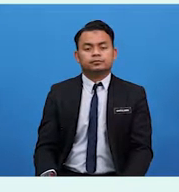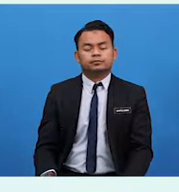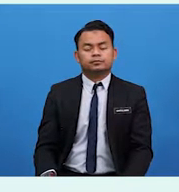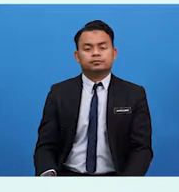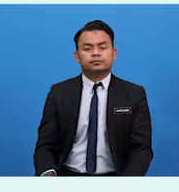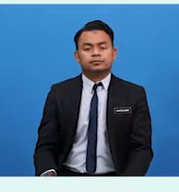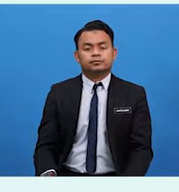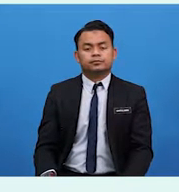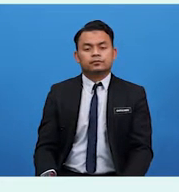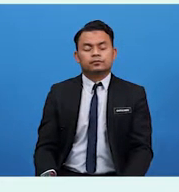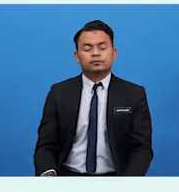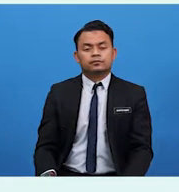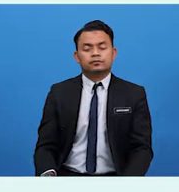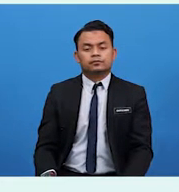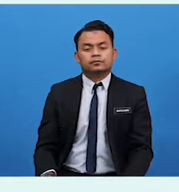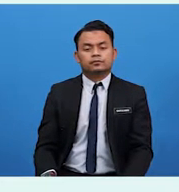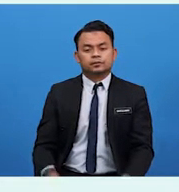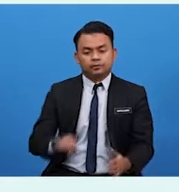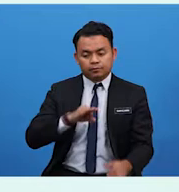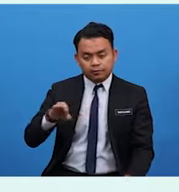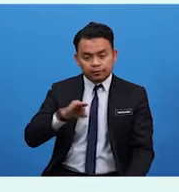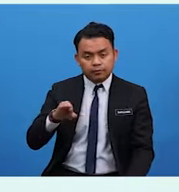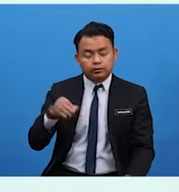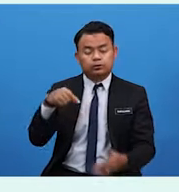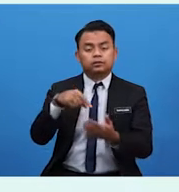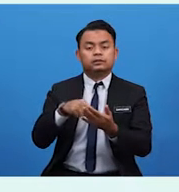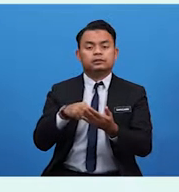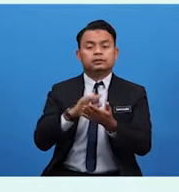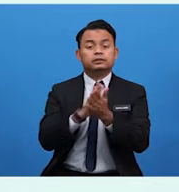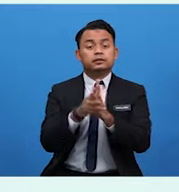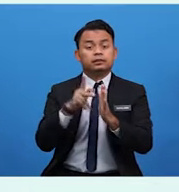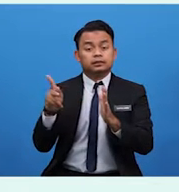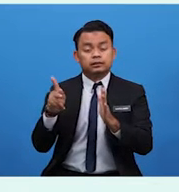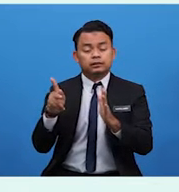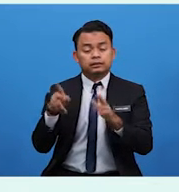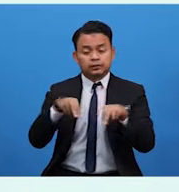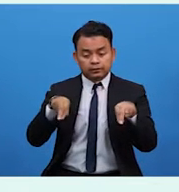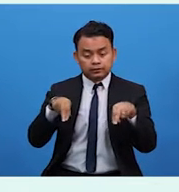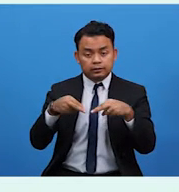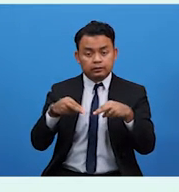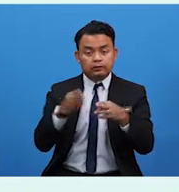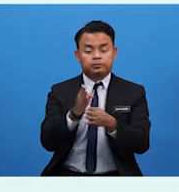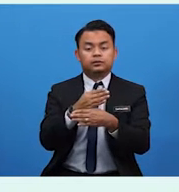Faktor-faktor ini menjadikan reka bentuk litar itu sesuai untuk tujuan komersial.